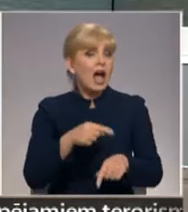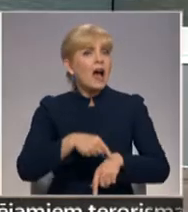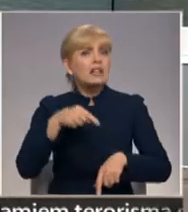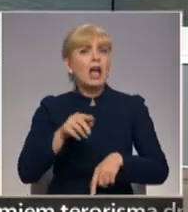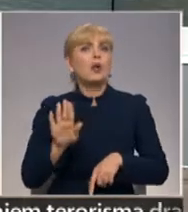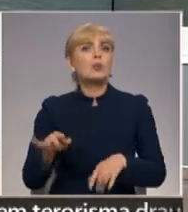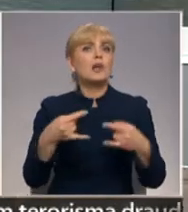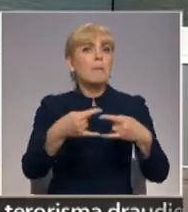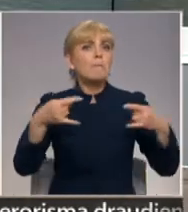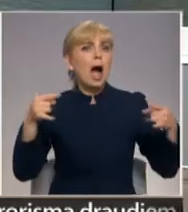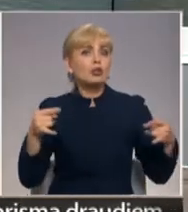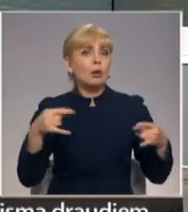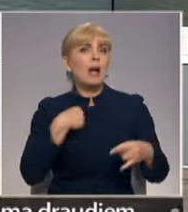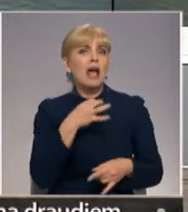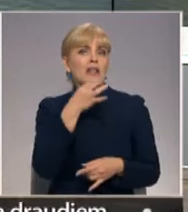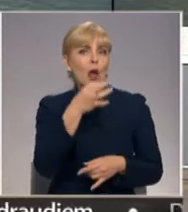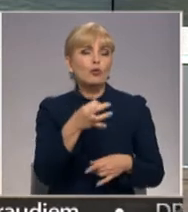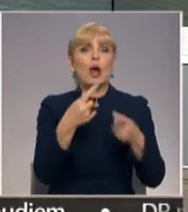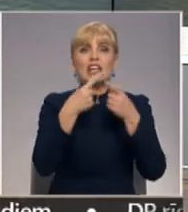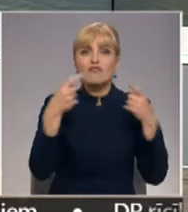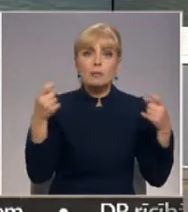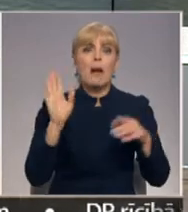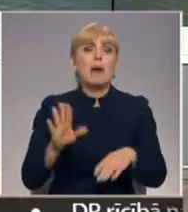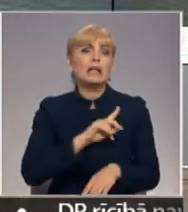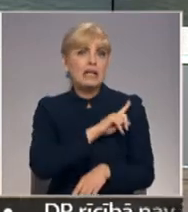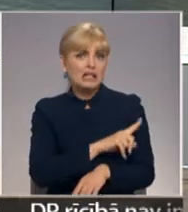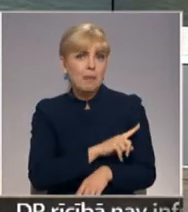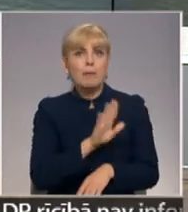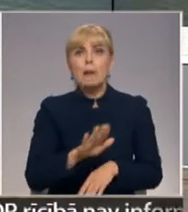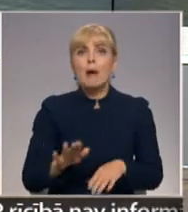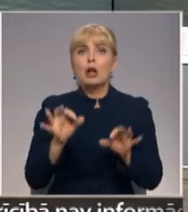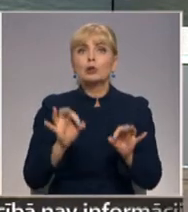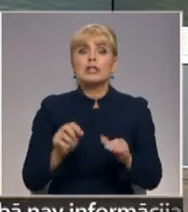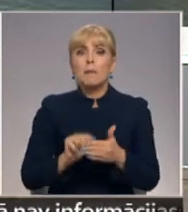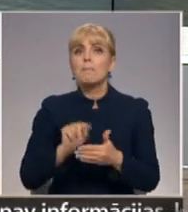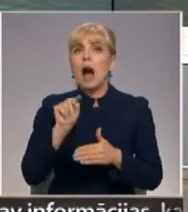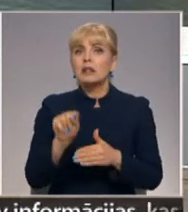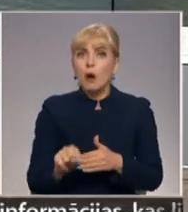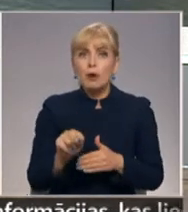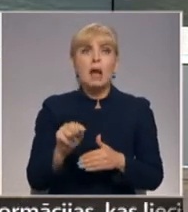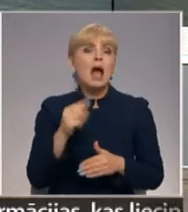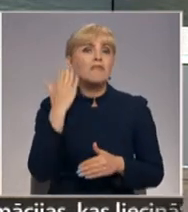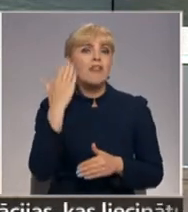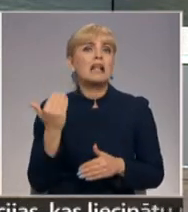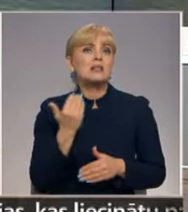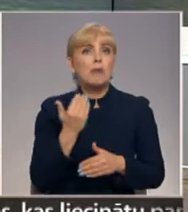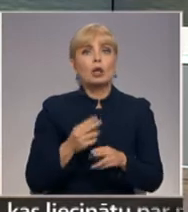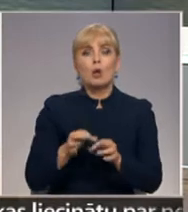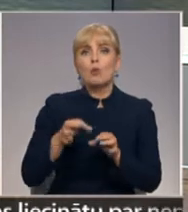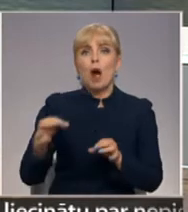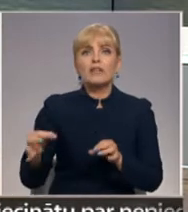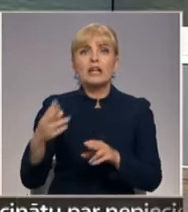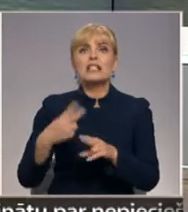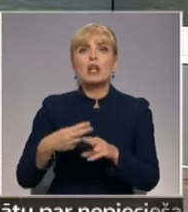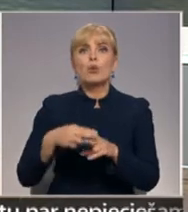Reaģējot uz Panorāmā izskanējušo informāciju par iespējamiem bērntiesību pārkāpumiem Ventspils novada stiklu bērnamā, Valsts